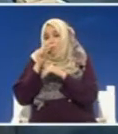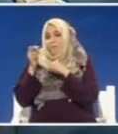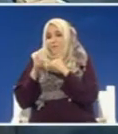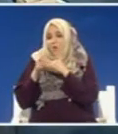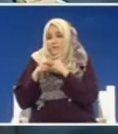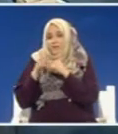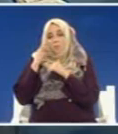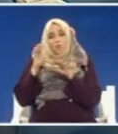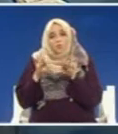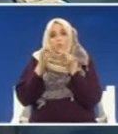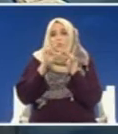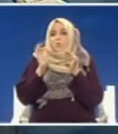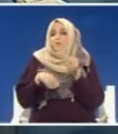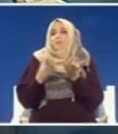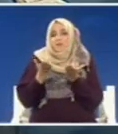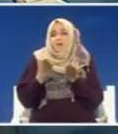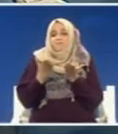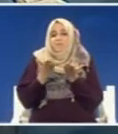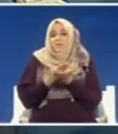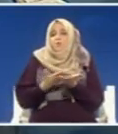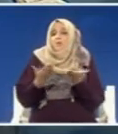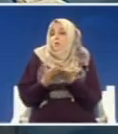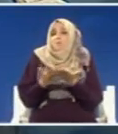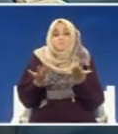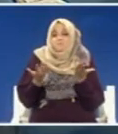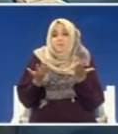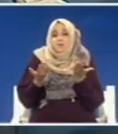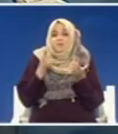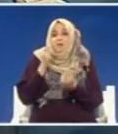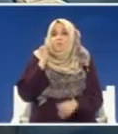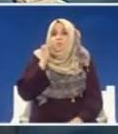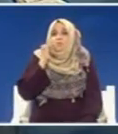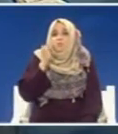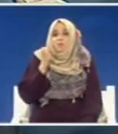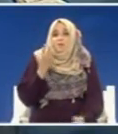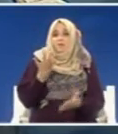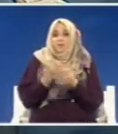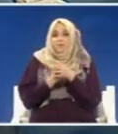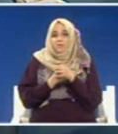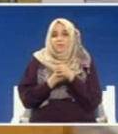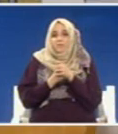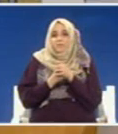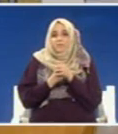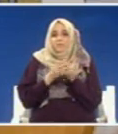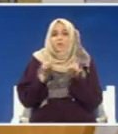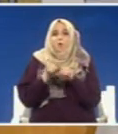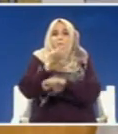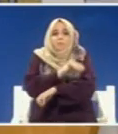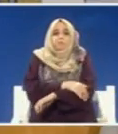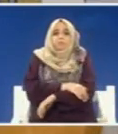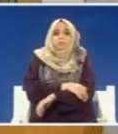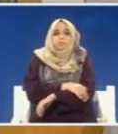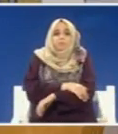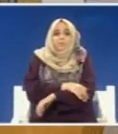حل لهذه المشكلة والمعضلة، لأن بقاء الإنسان كما يقول مطبق اليدين، يعني